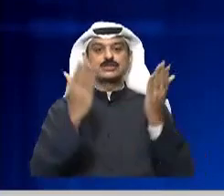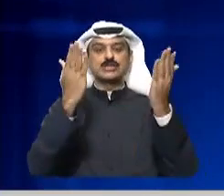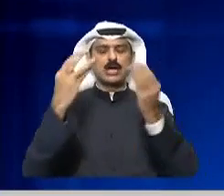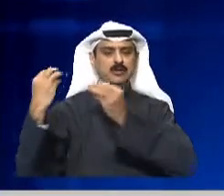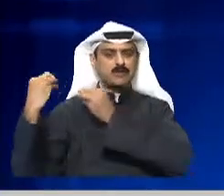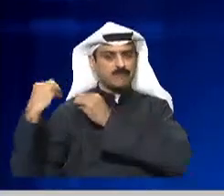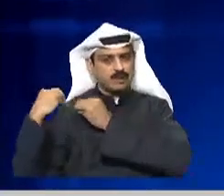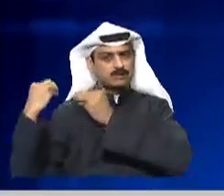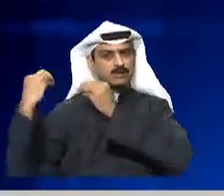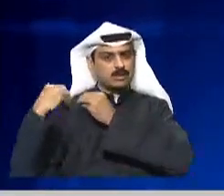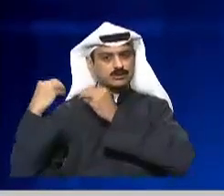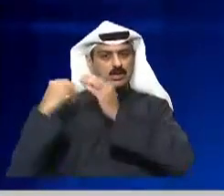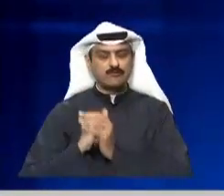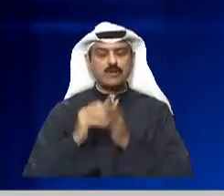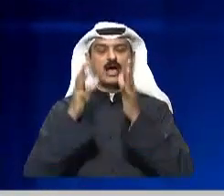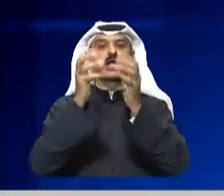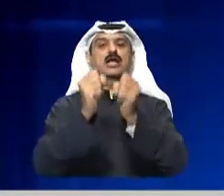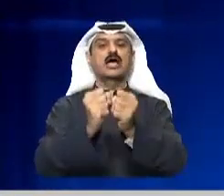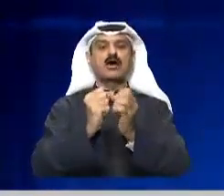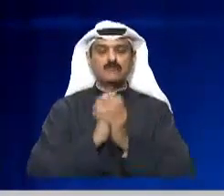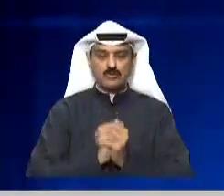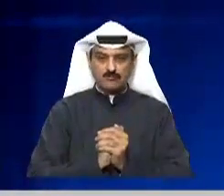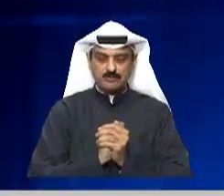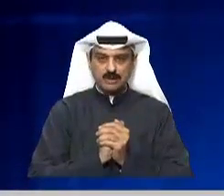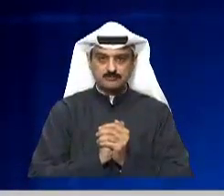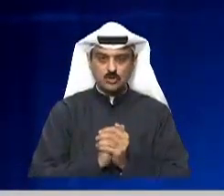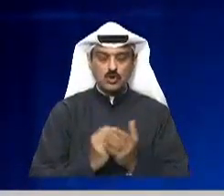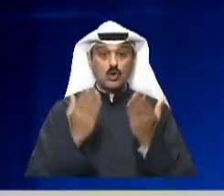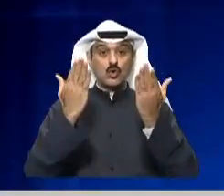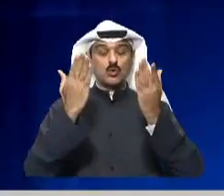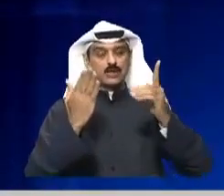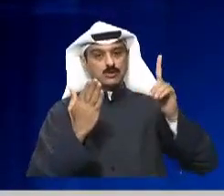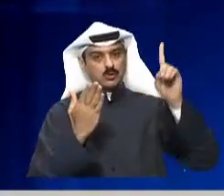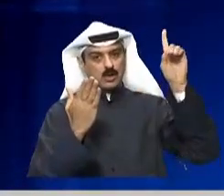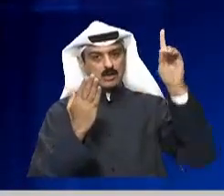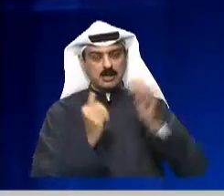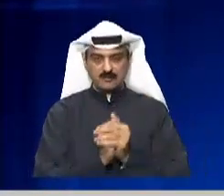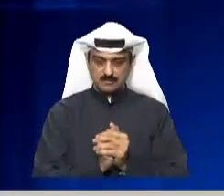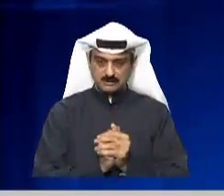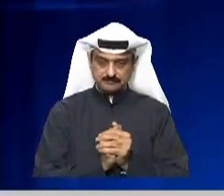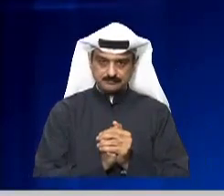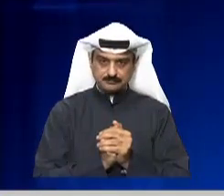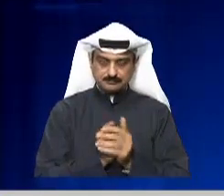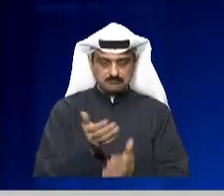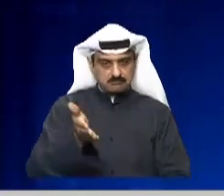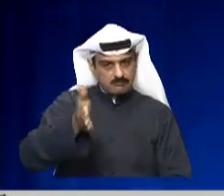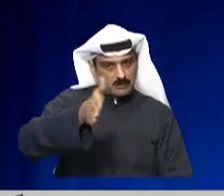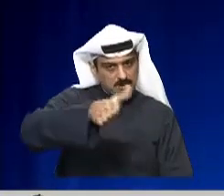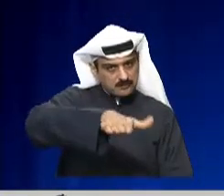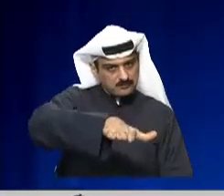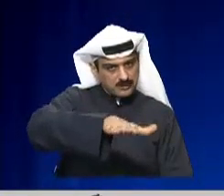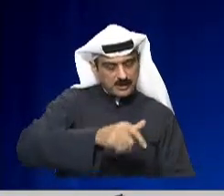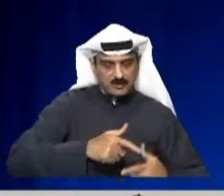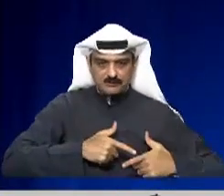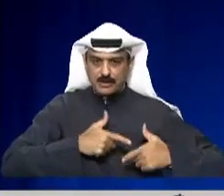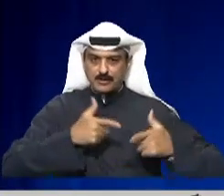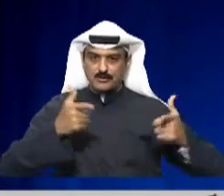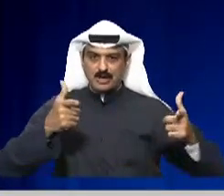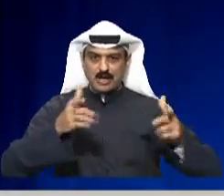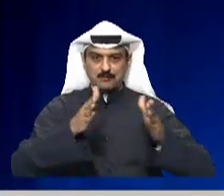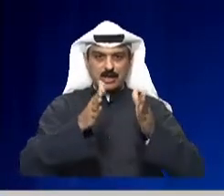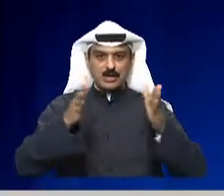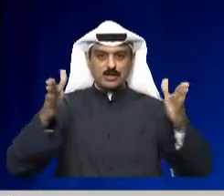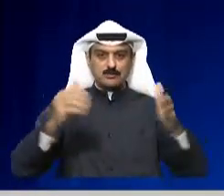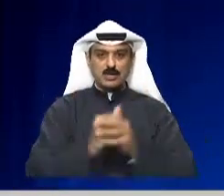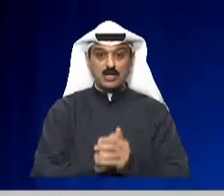خيرا ويحفظهم من كل مكروه، وندعوه سبحانه وتعالى أن يتغمد الفقيد بواسع رحمته